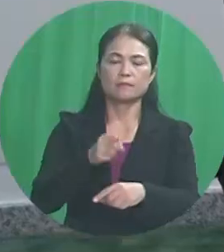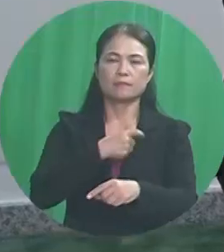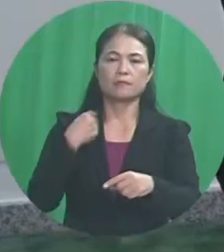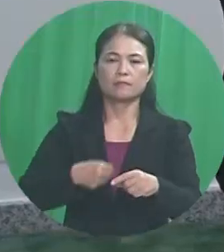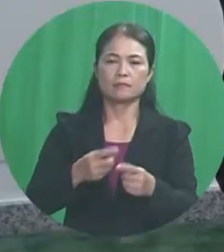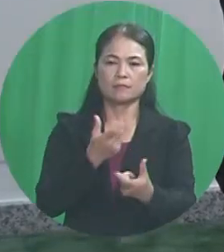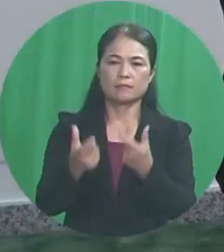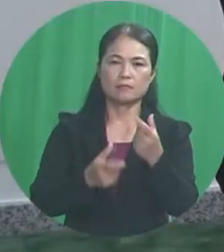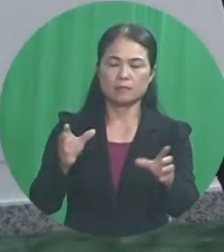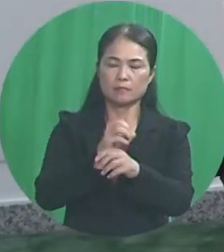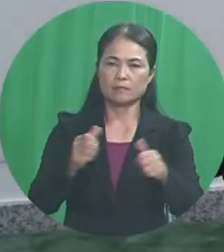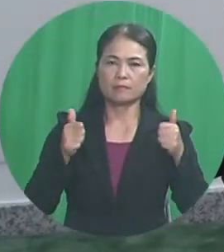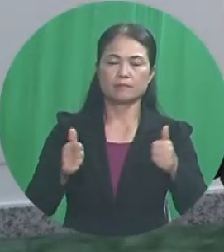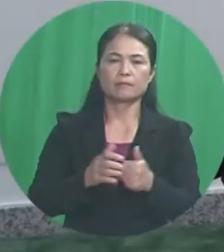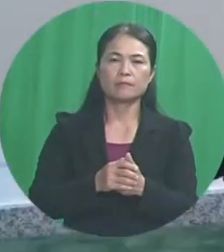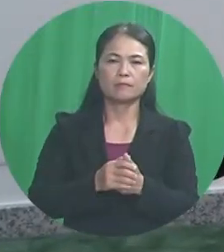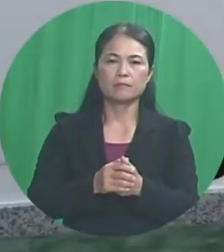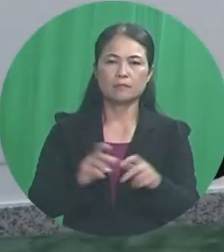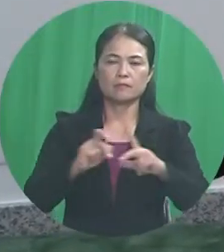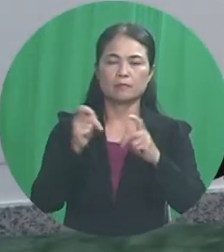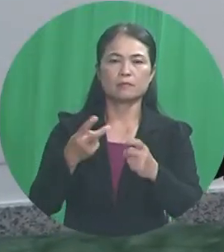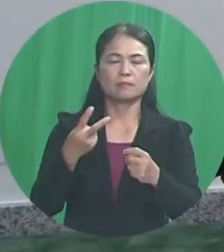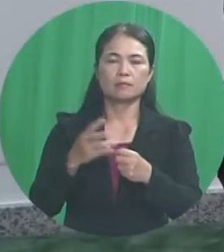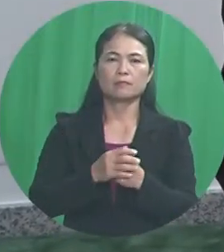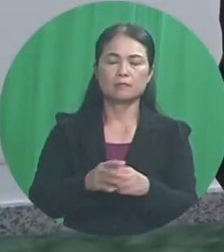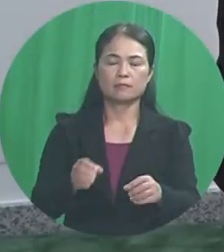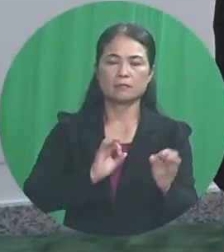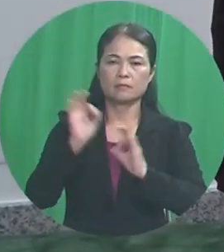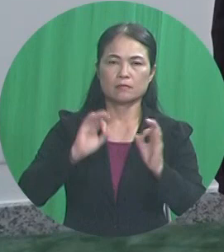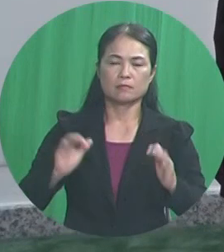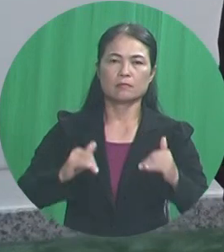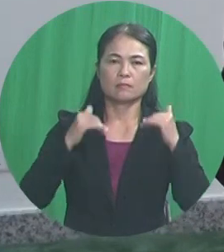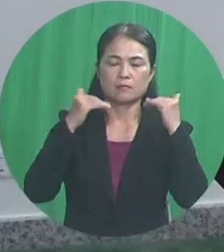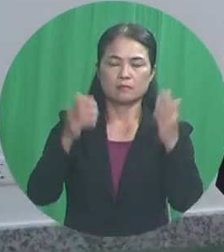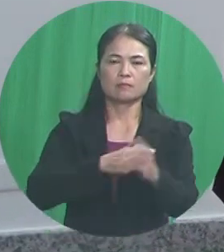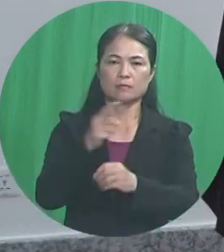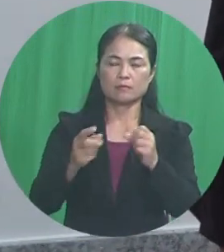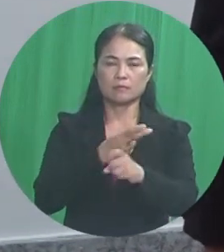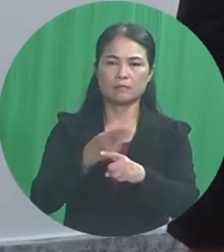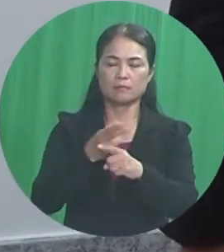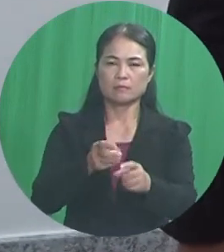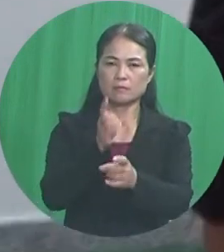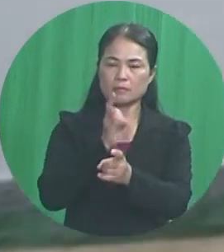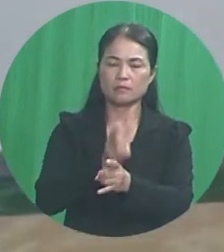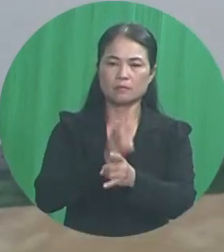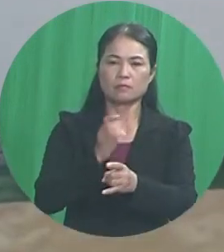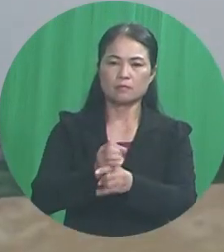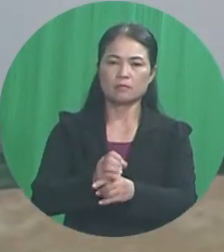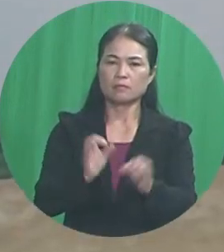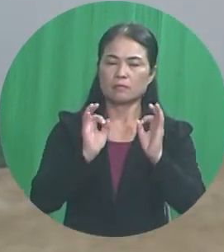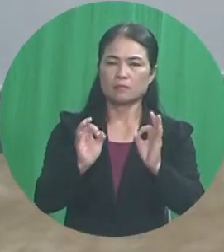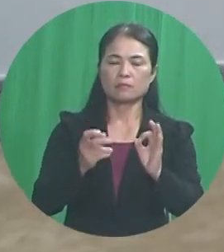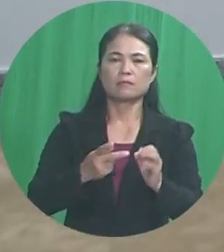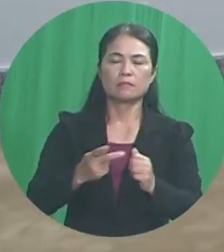ដំណើរការបានល្អប្រសើរគណៈបកទាំងពីរបានវិដំឡៃខ្ពស់អំពីការអនុវត្តយ៉ាងខ្ជាប់ខ្ជួននៅអនុសារណៈ